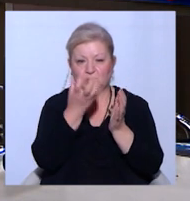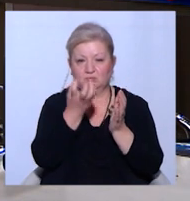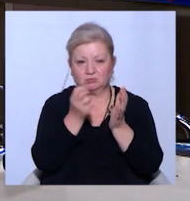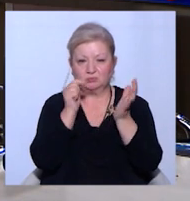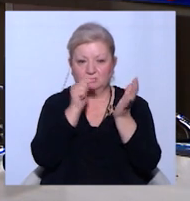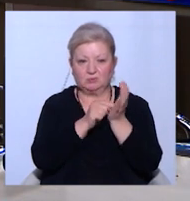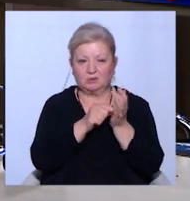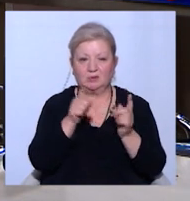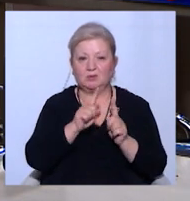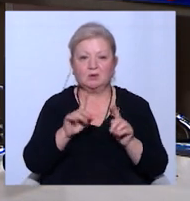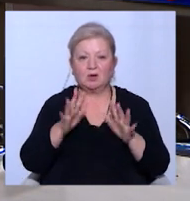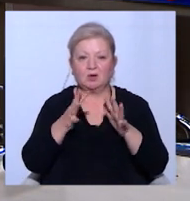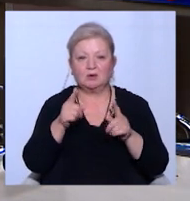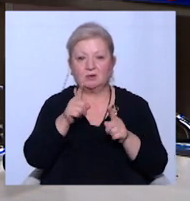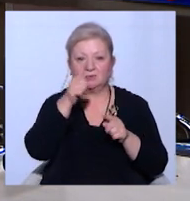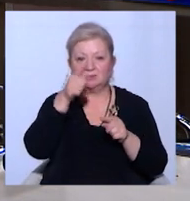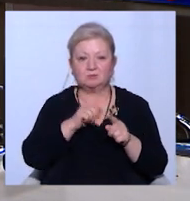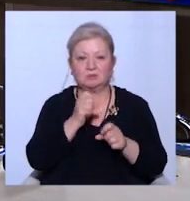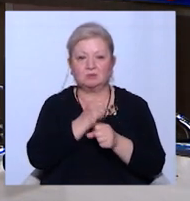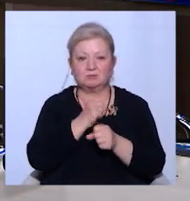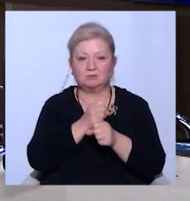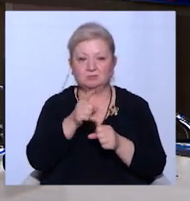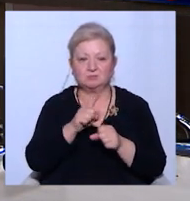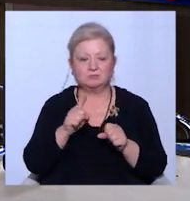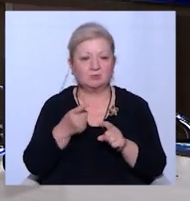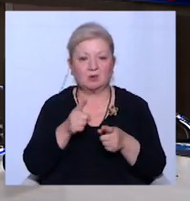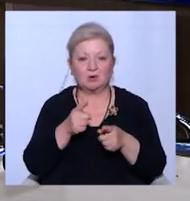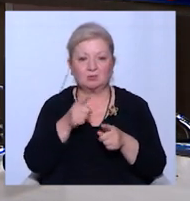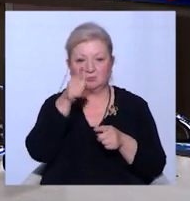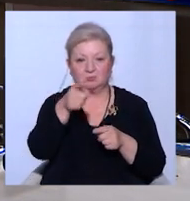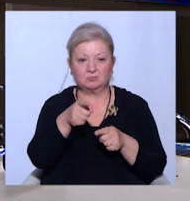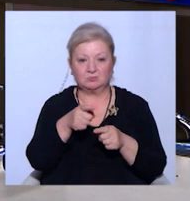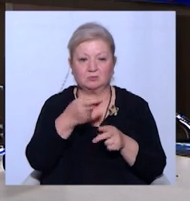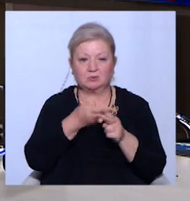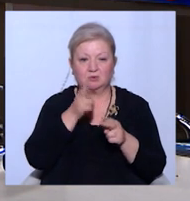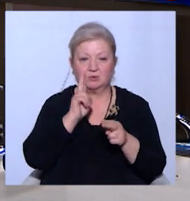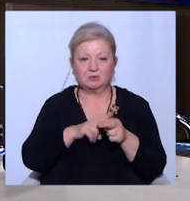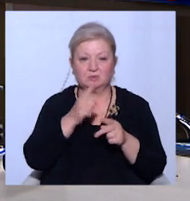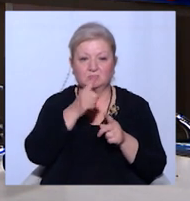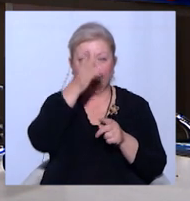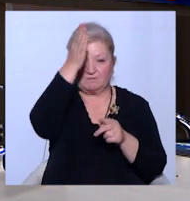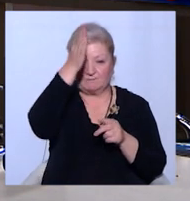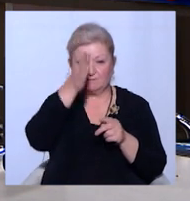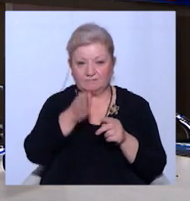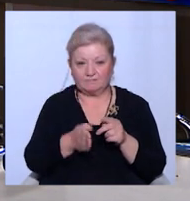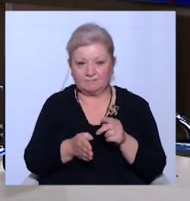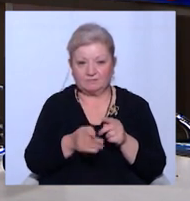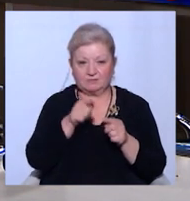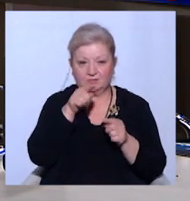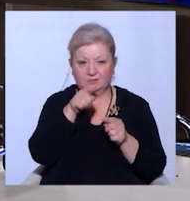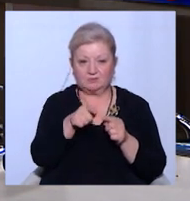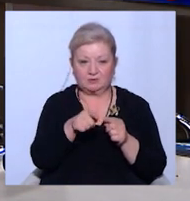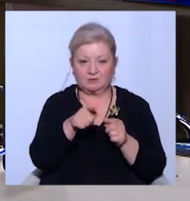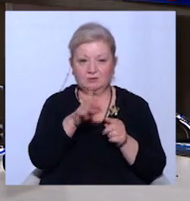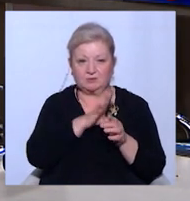ჩვენ ბევრჯერ ვთქვით, რომ ორ დამოუკიდებელ მოძრაობას ასრულებს და მოდი ძალიან დეტალურად გავიაროთ ეს